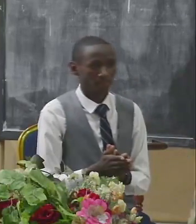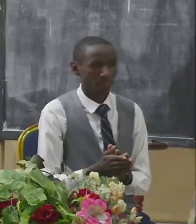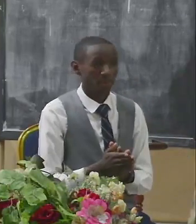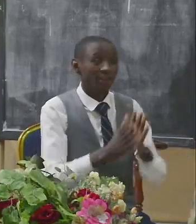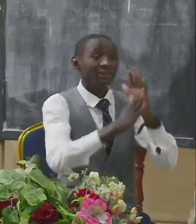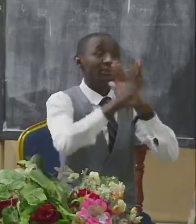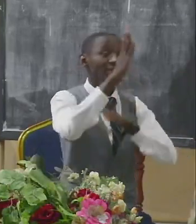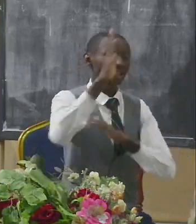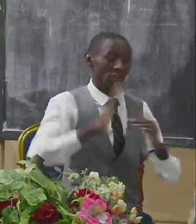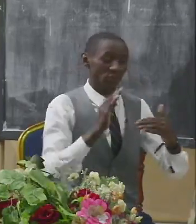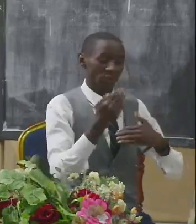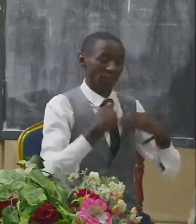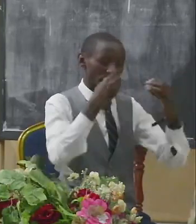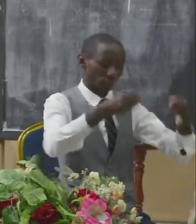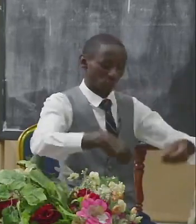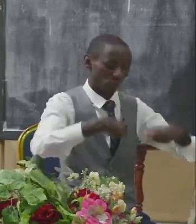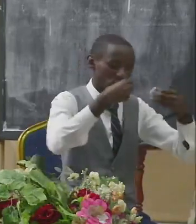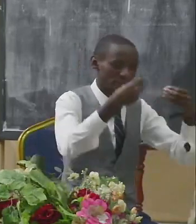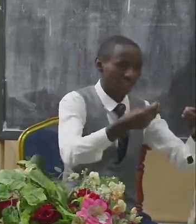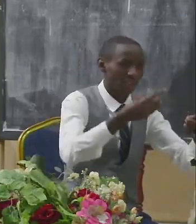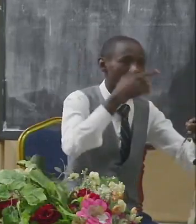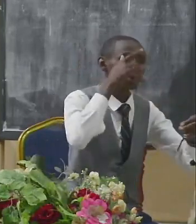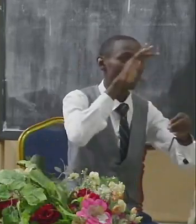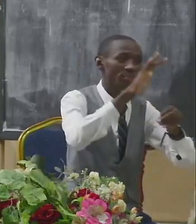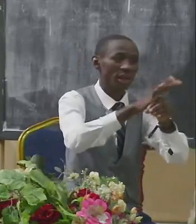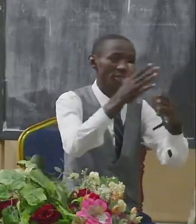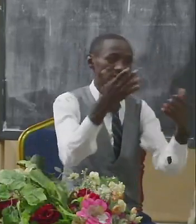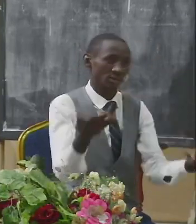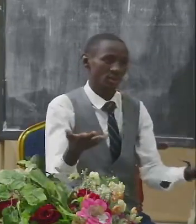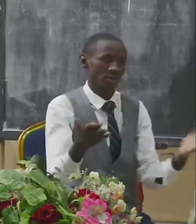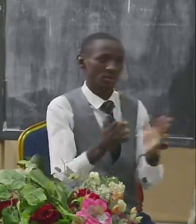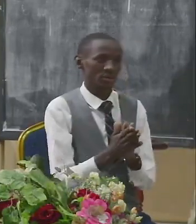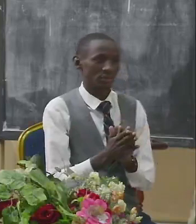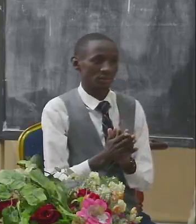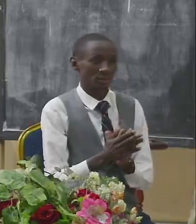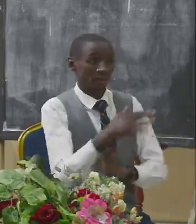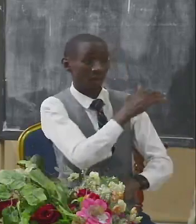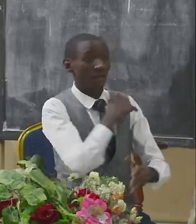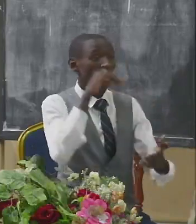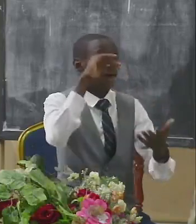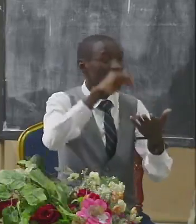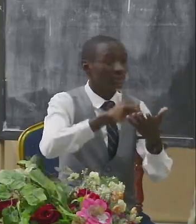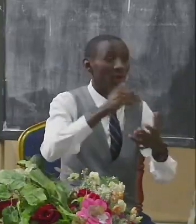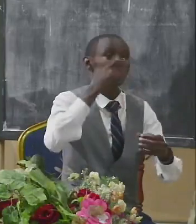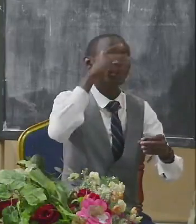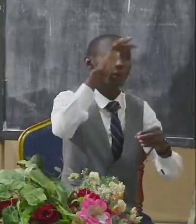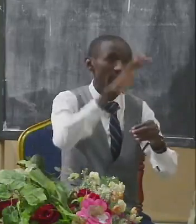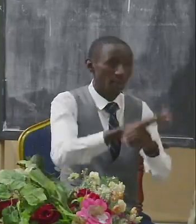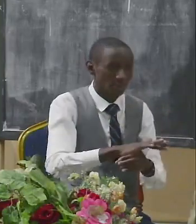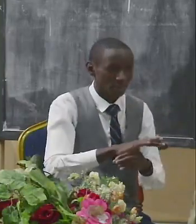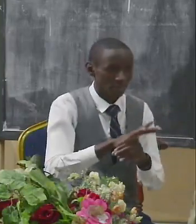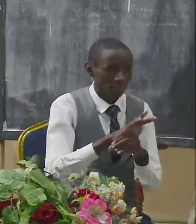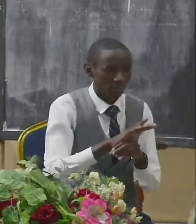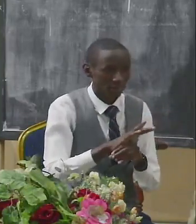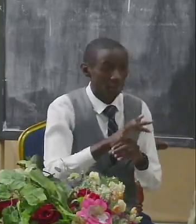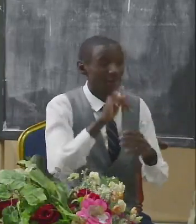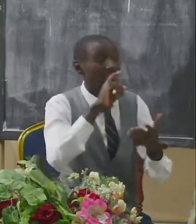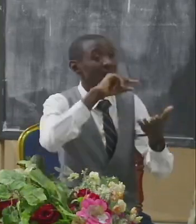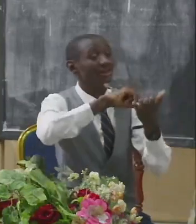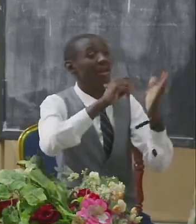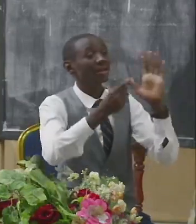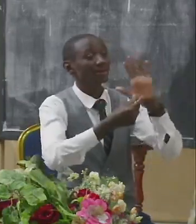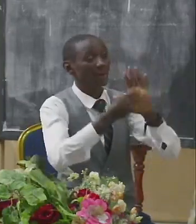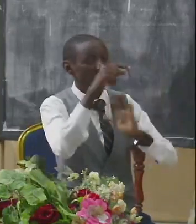Dieu nous a fait des promesses. Mungu alitutolea maahadi. Et la promesse. Na ahadi. C'est-à-dire,